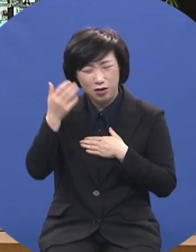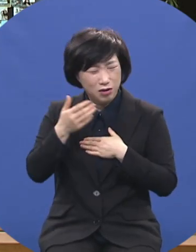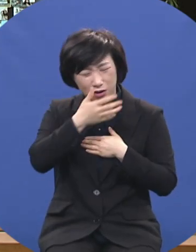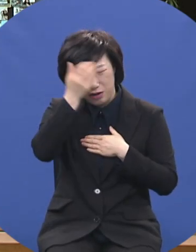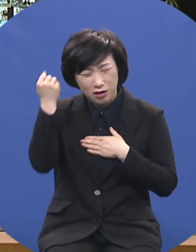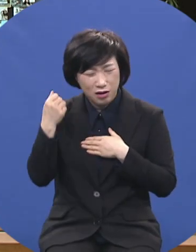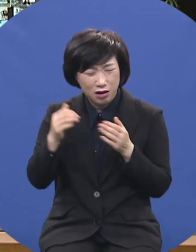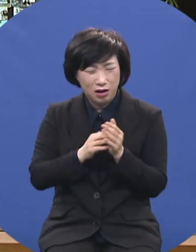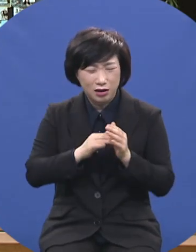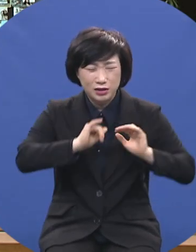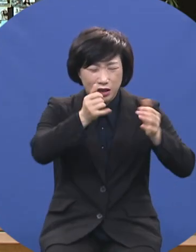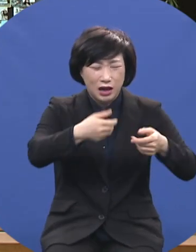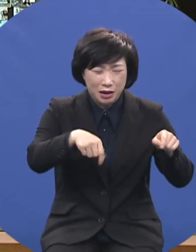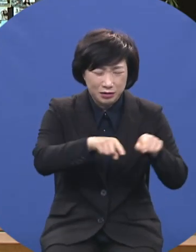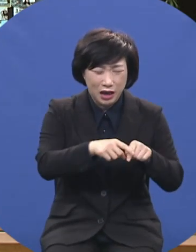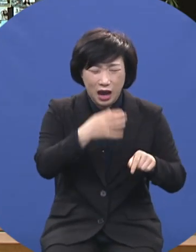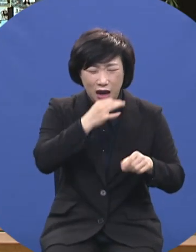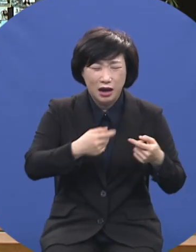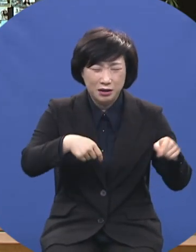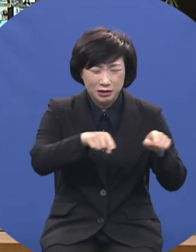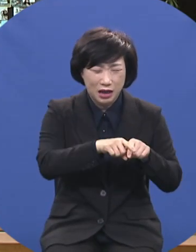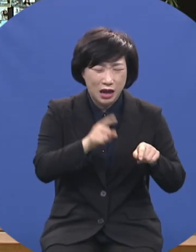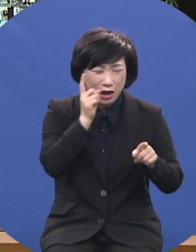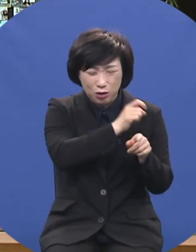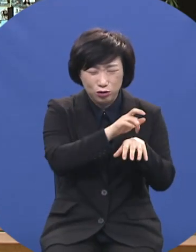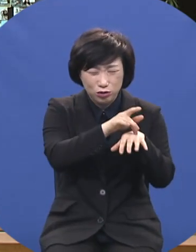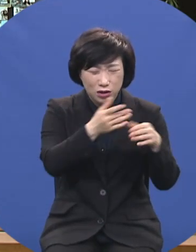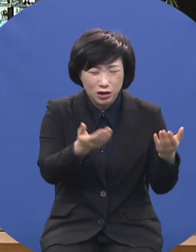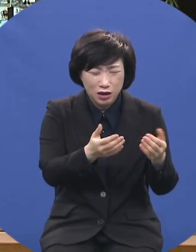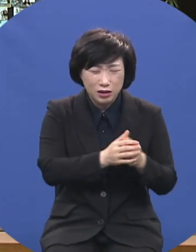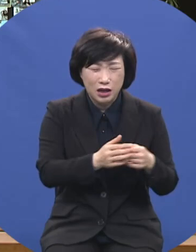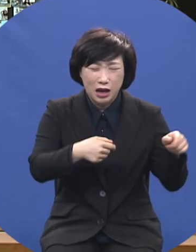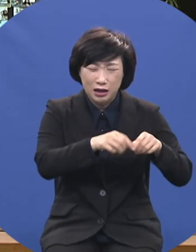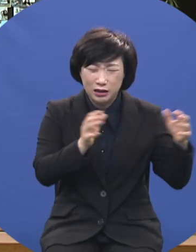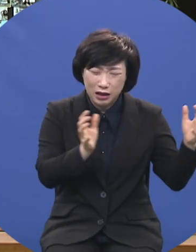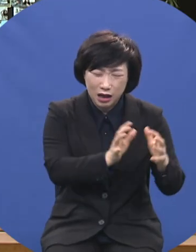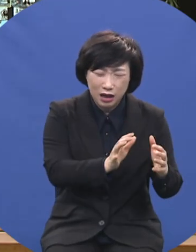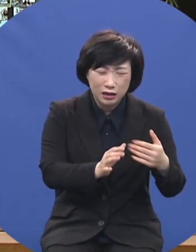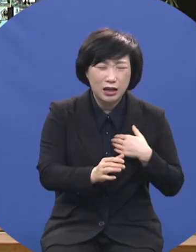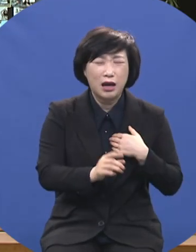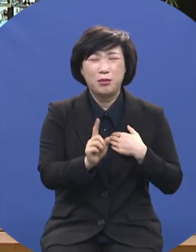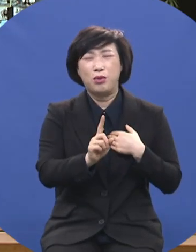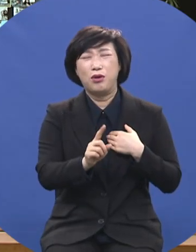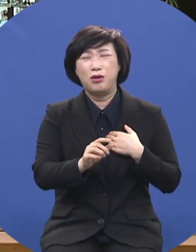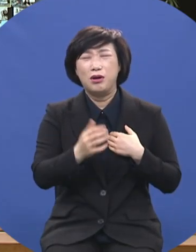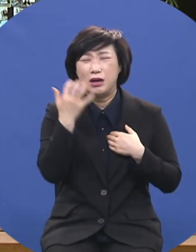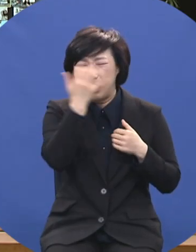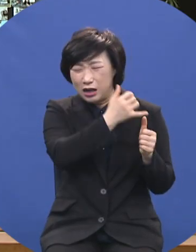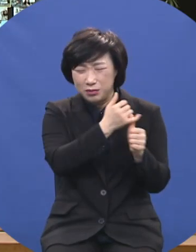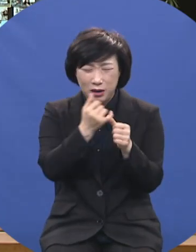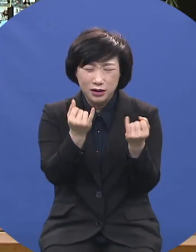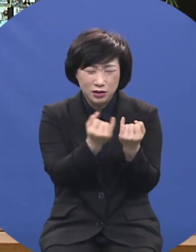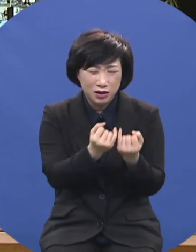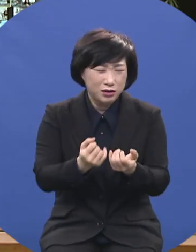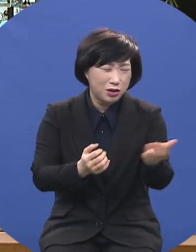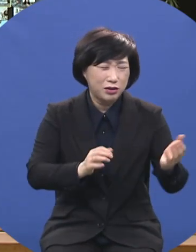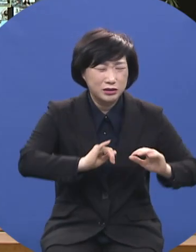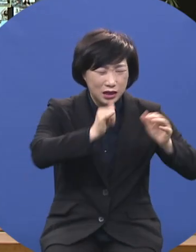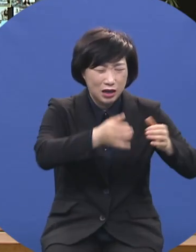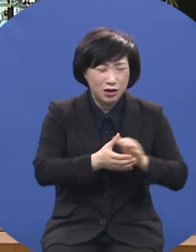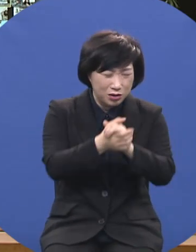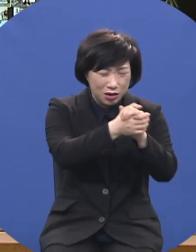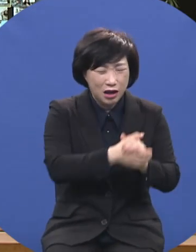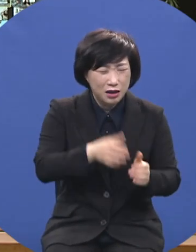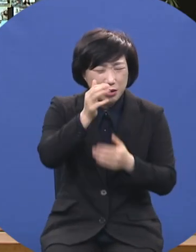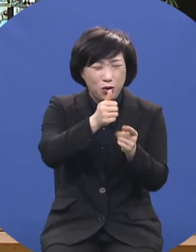있고 정의과 함께 있고 마귀사단 귀신과 함께 있다면 가늠하는 여자들이요 세상과 버탐이 하나님과